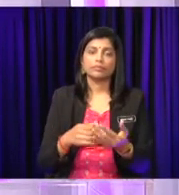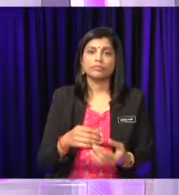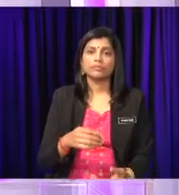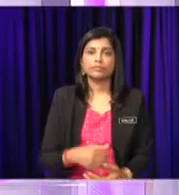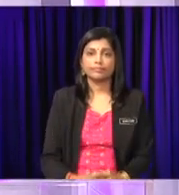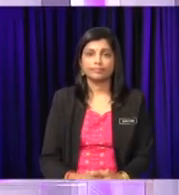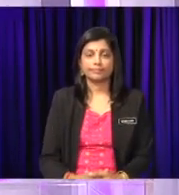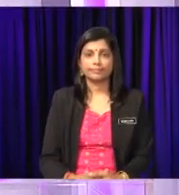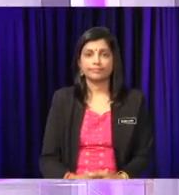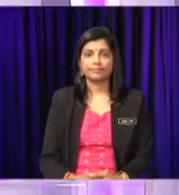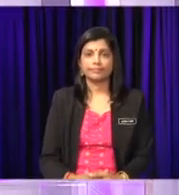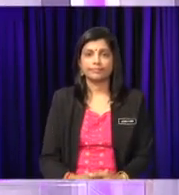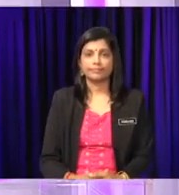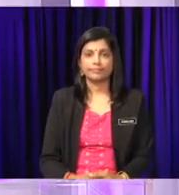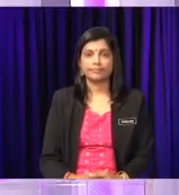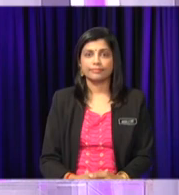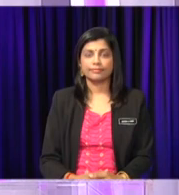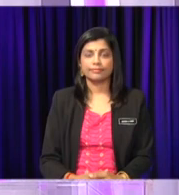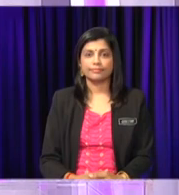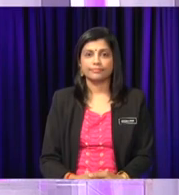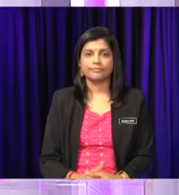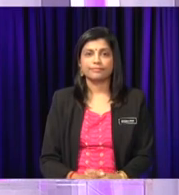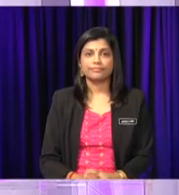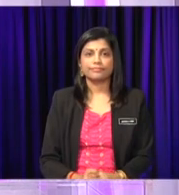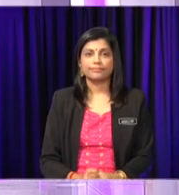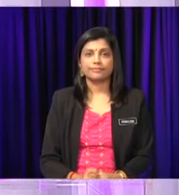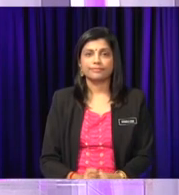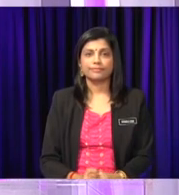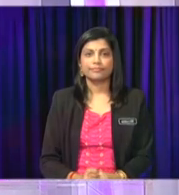seperti ini terus kemudian menuntun di tv oke PM